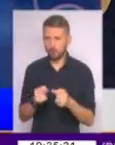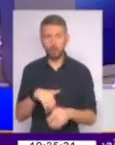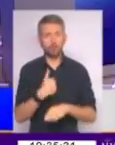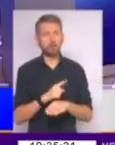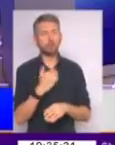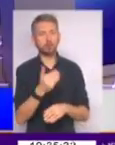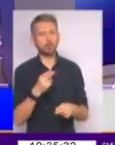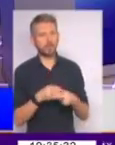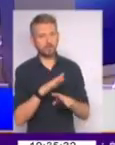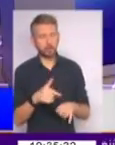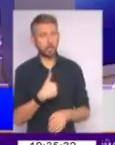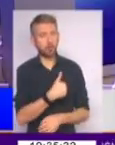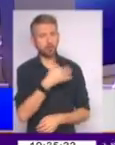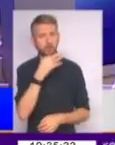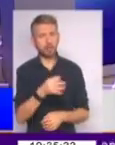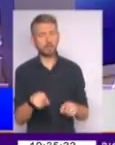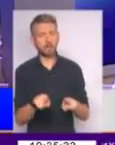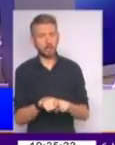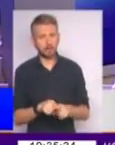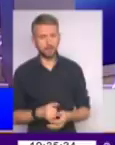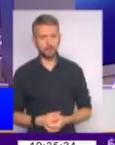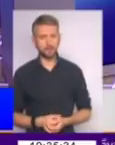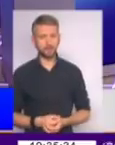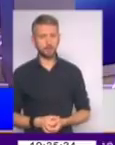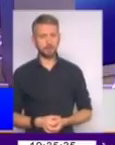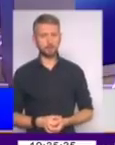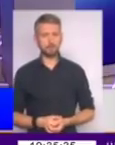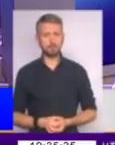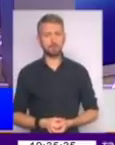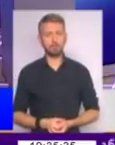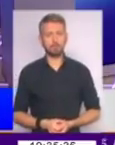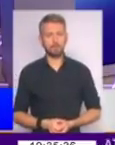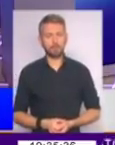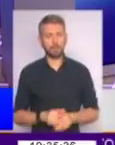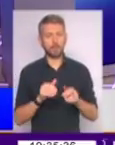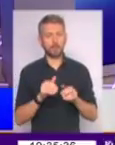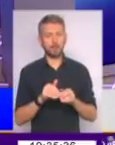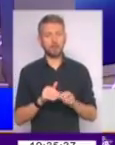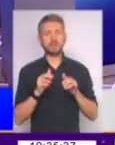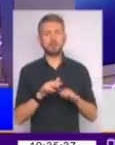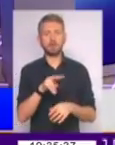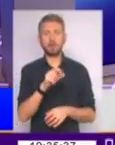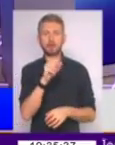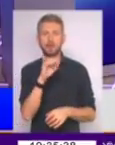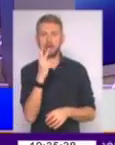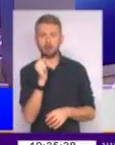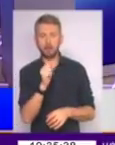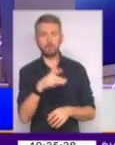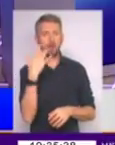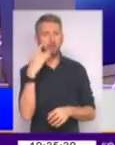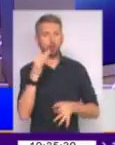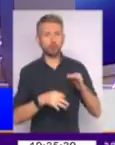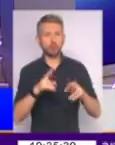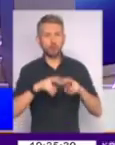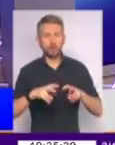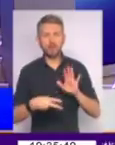щоб йому не заважали. Я просто хочу сказати наступне. Справа Лазаренка. В американському суді розглядається